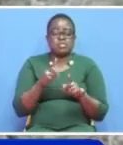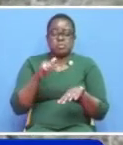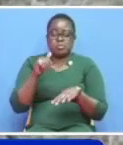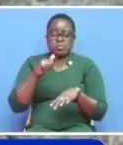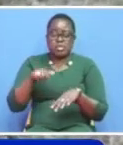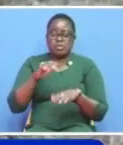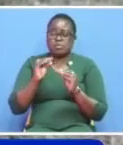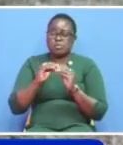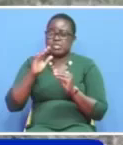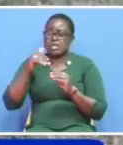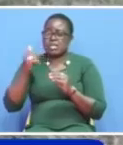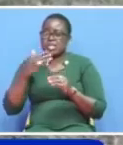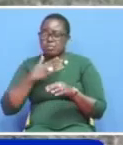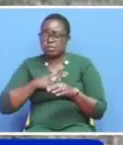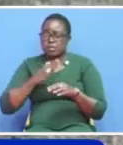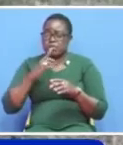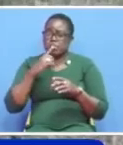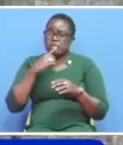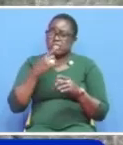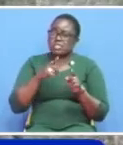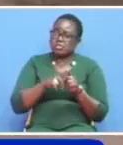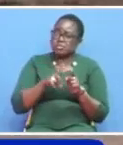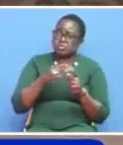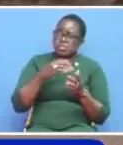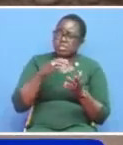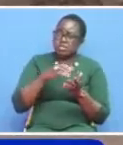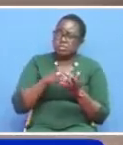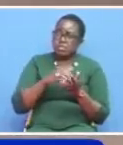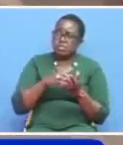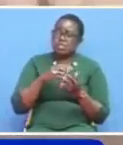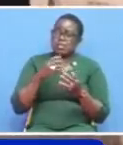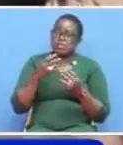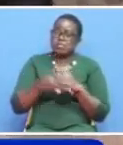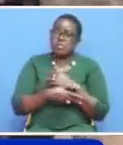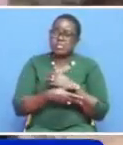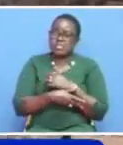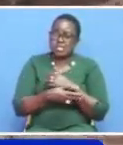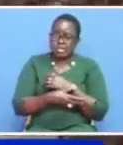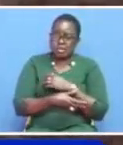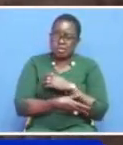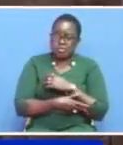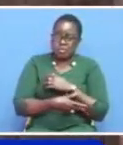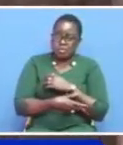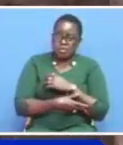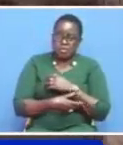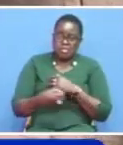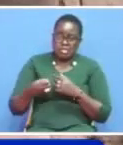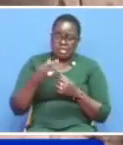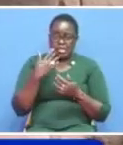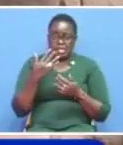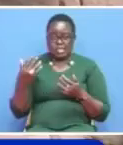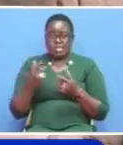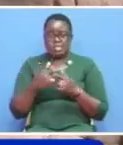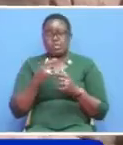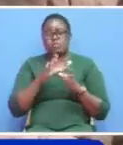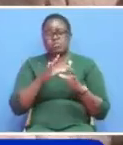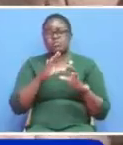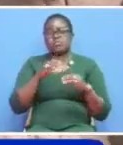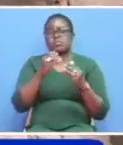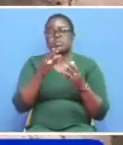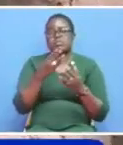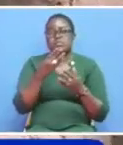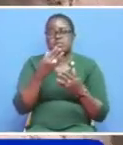ungi. Na ulo kuweta tawakwati wana mavitio mako dho wa mali ya ungei. Na ala asimidhio kumi ambesa o kisese ni kini